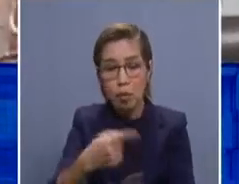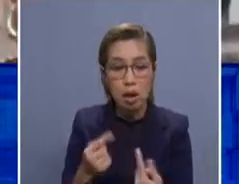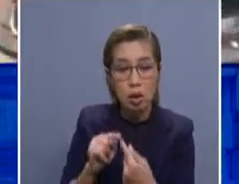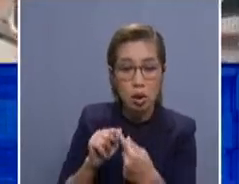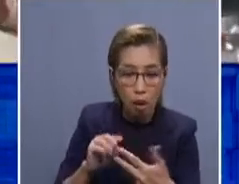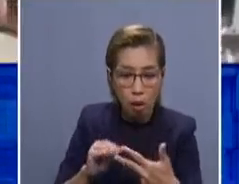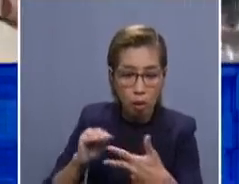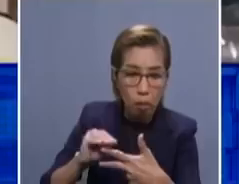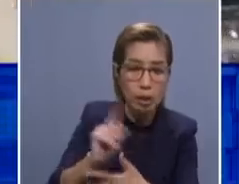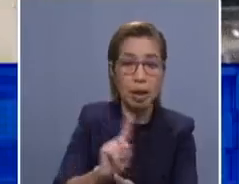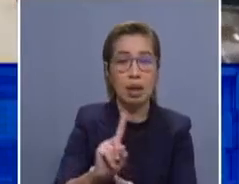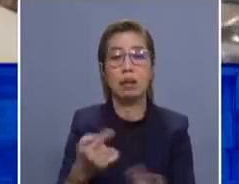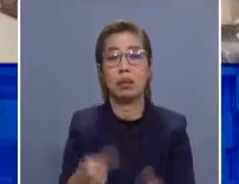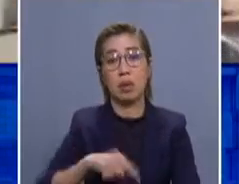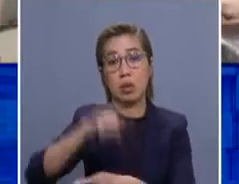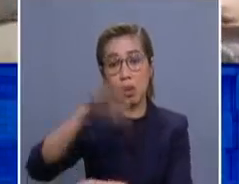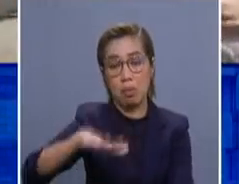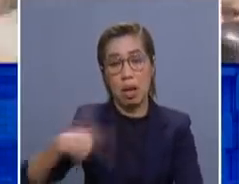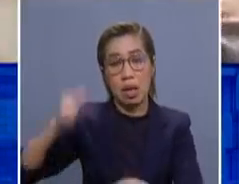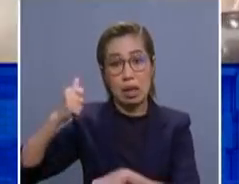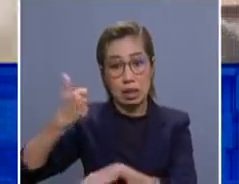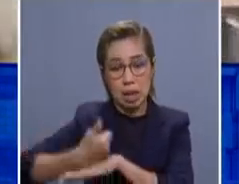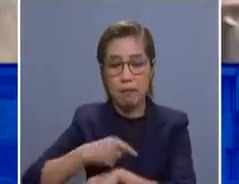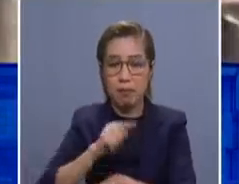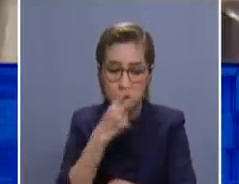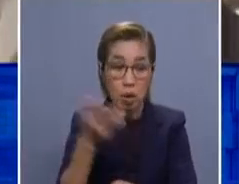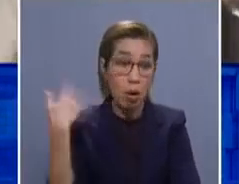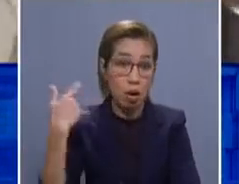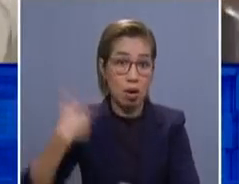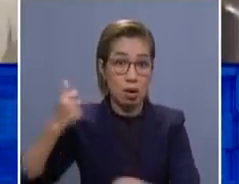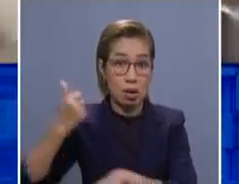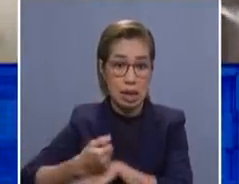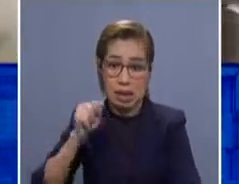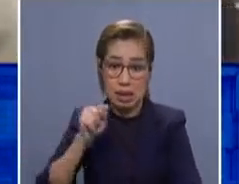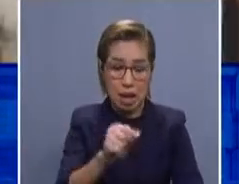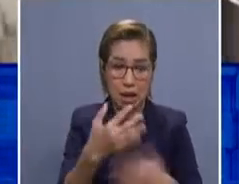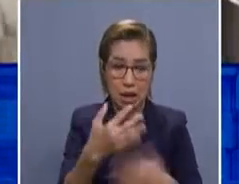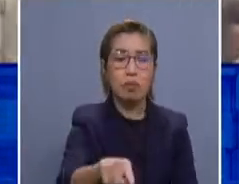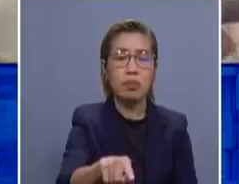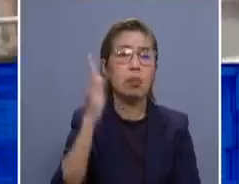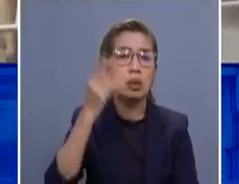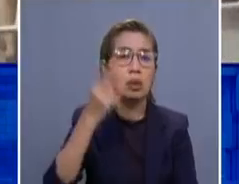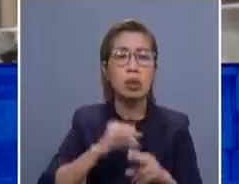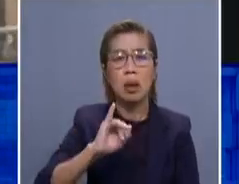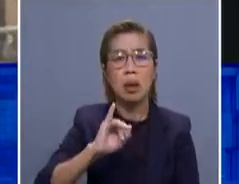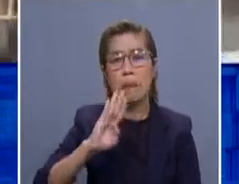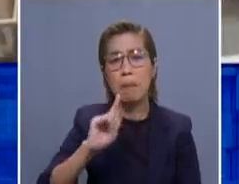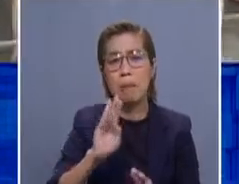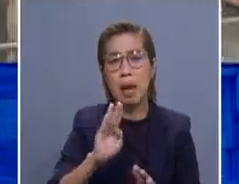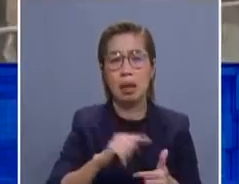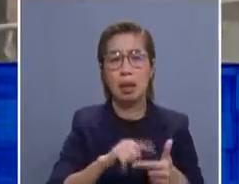คดีด้วยและในช่วงบ่ายจะมีการไต่สวนคดีละเมิดอำนาจศาลของนายชินวัฒน์จันทร์กระจ่างหรือว่าไบต์และ